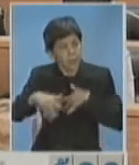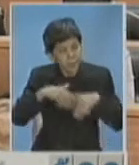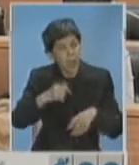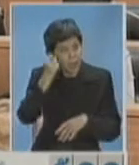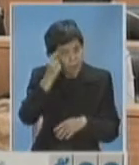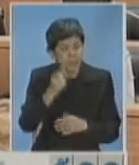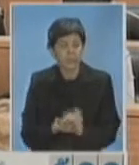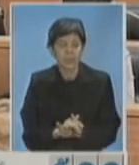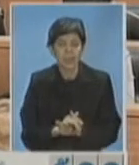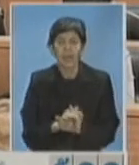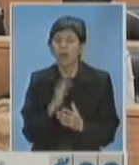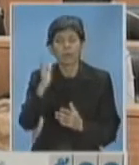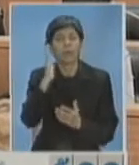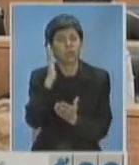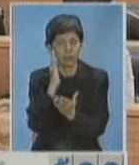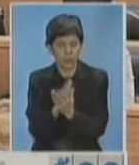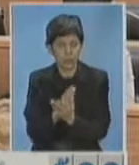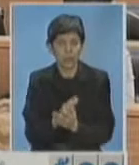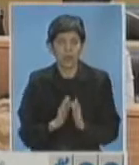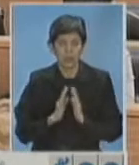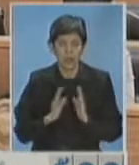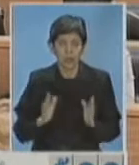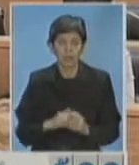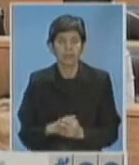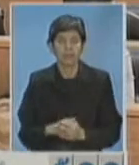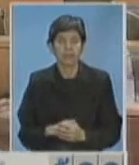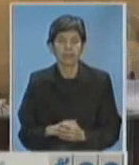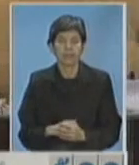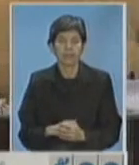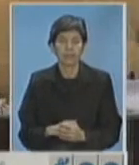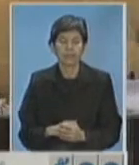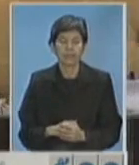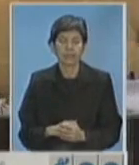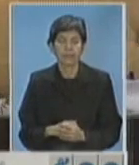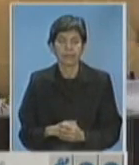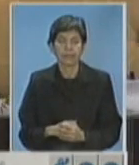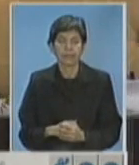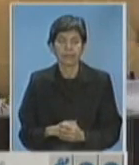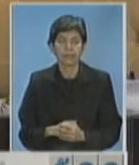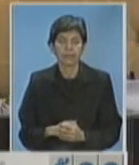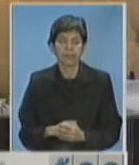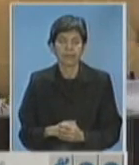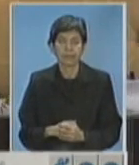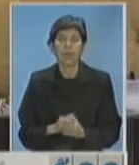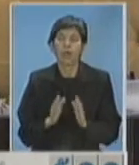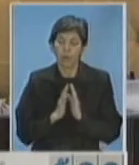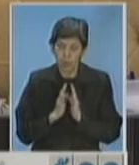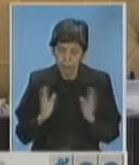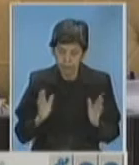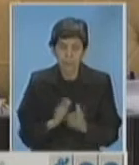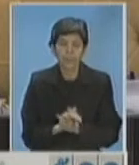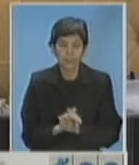ชนเถอะค่ะหยุดการอภิปรายของท่านสักทีขอบพระคุณท่านประธานค่ะ ครับก ็ต้องขอขอบคุณท่านวัชระนะ